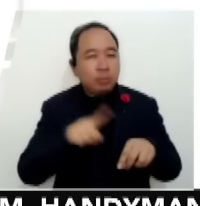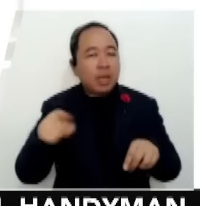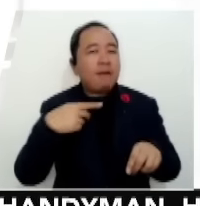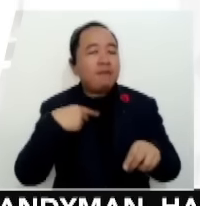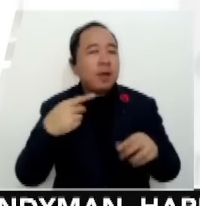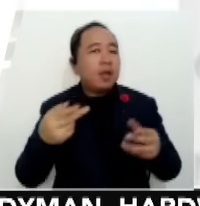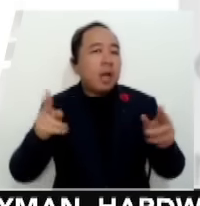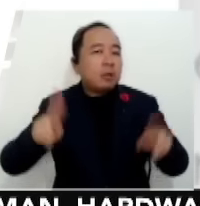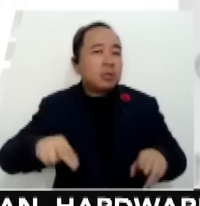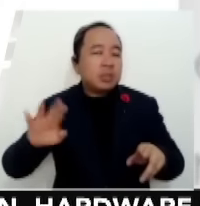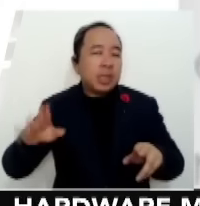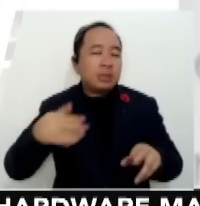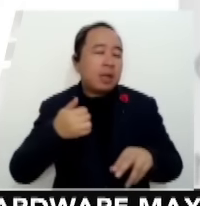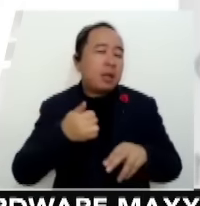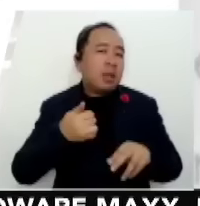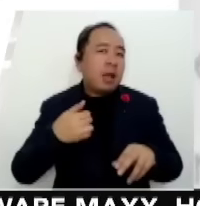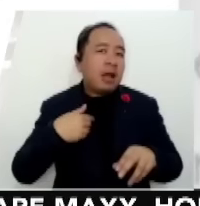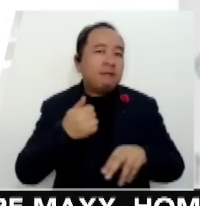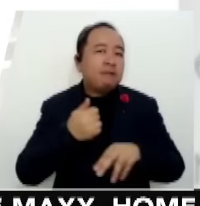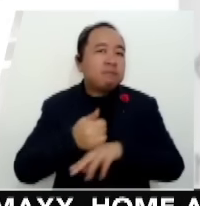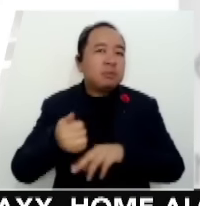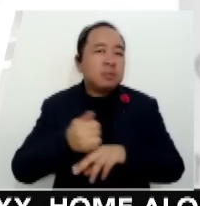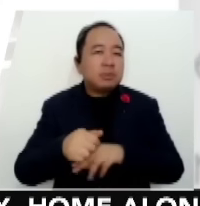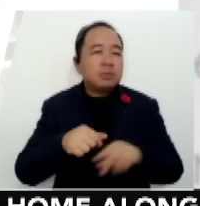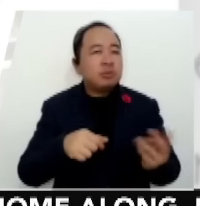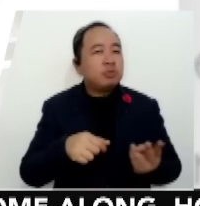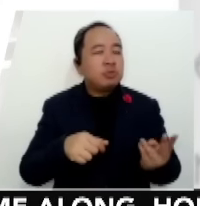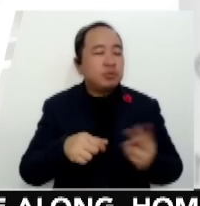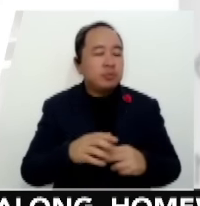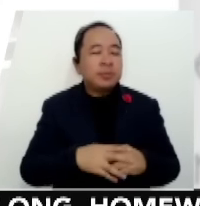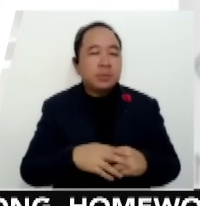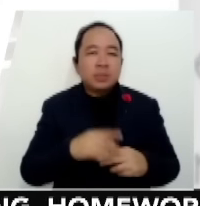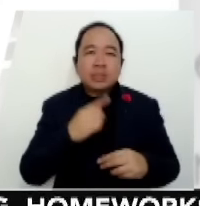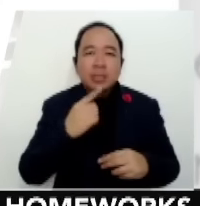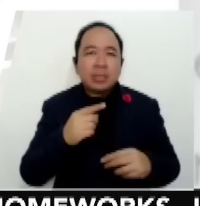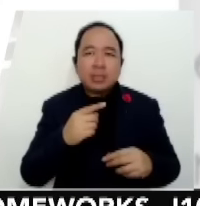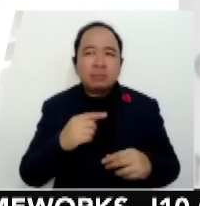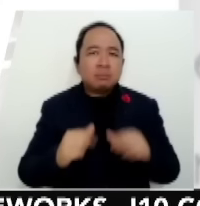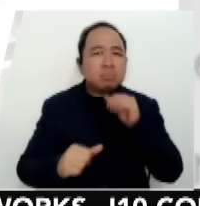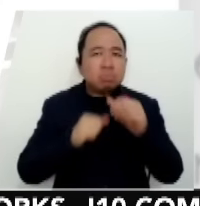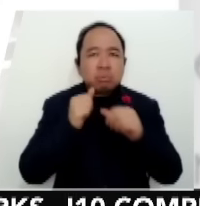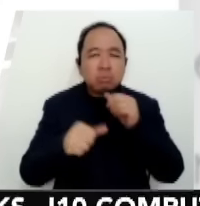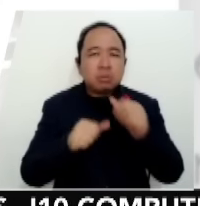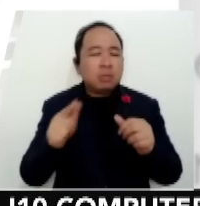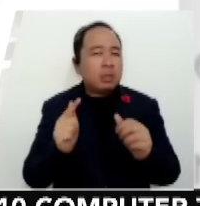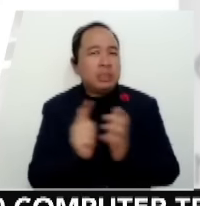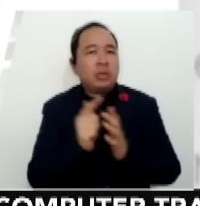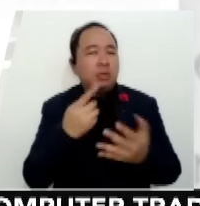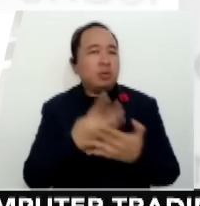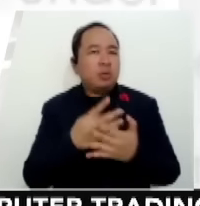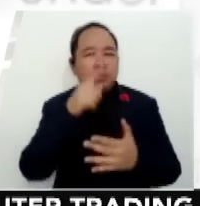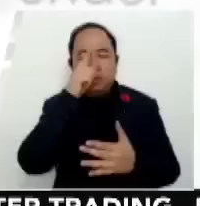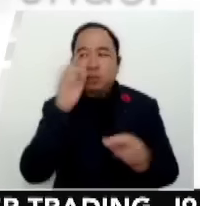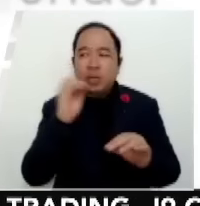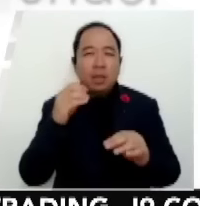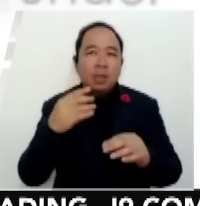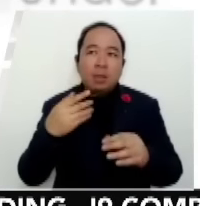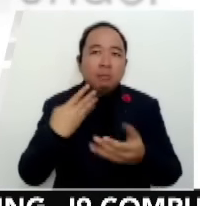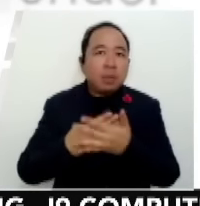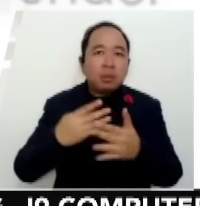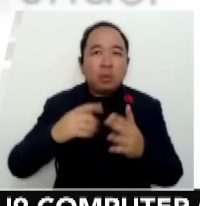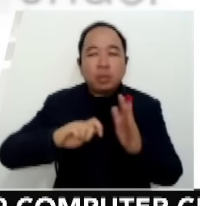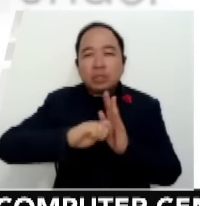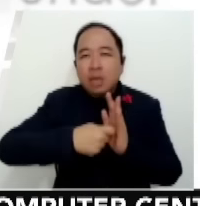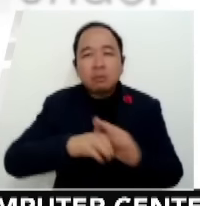ni na John at Lovery. Itinanggi nila ang paratang na illegal detention dahil wala naman daw elemento rito ng pagkulog o pagkandado. Hindi naman daw